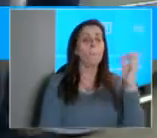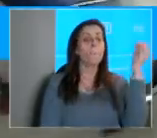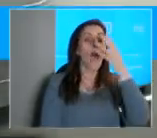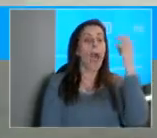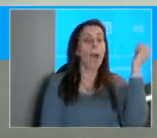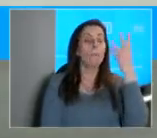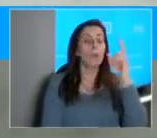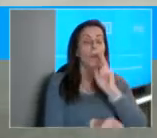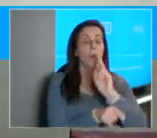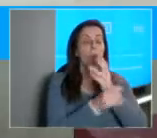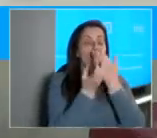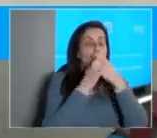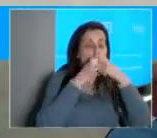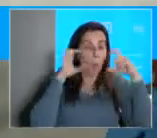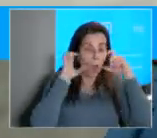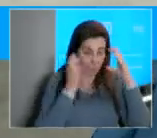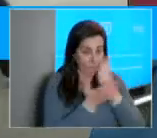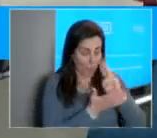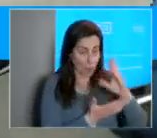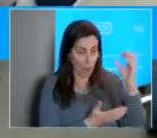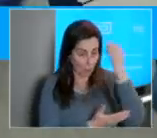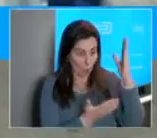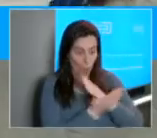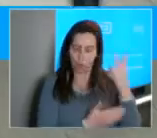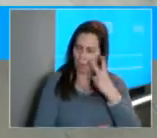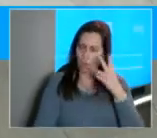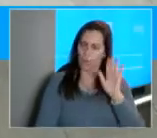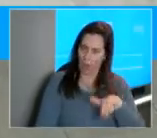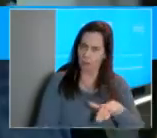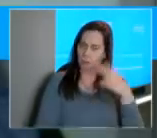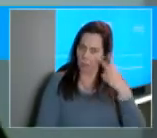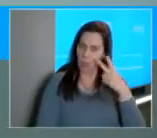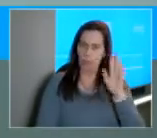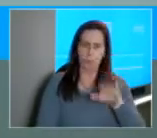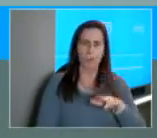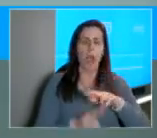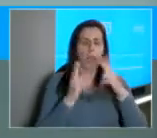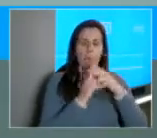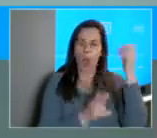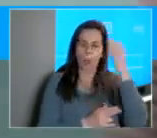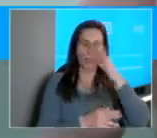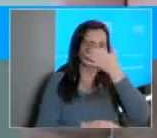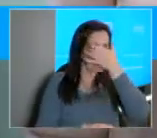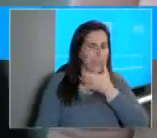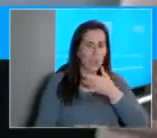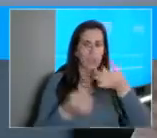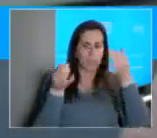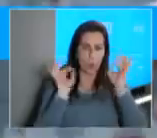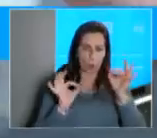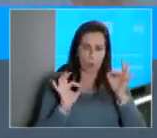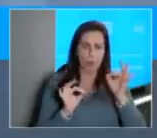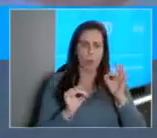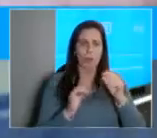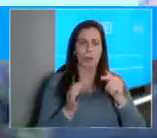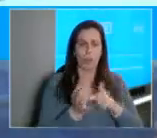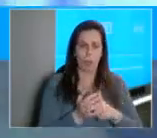באמבולנס ממוגן. זאת אומרת, יש כבר אמבולנסים ממוגנים? יש, בוודאי. הצוותים של האמבולנסים, יש להם מסכות מיוחדות, גם